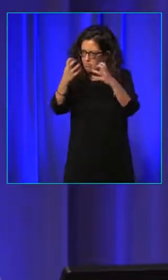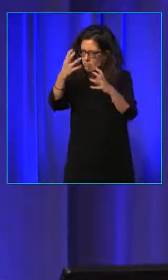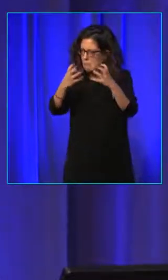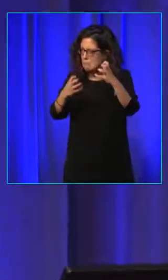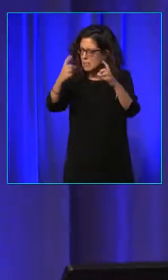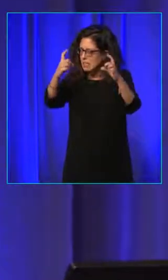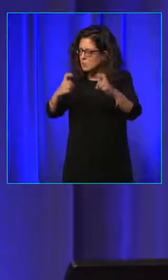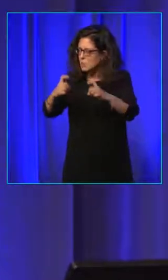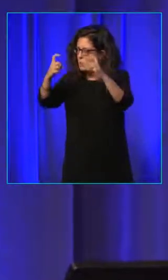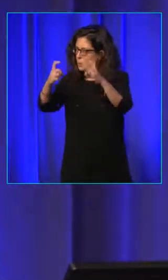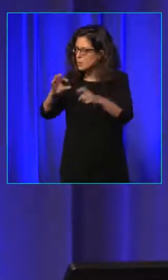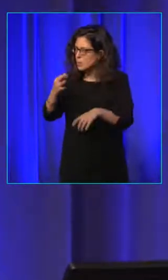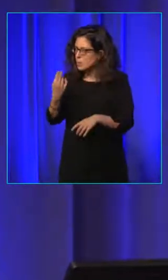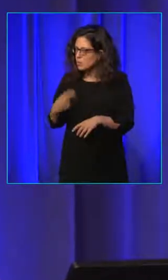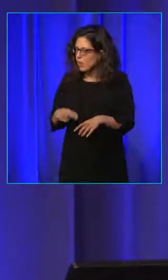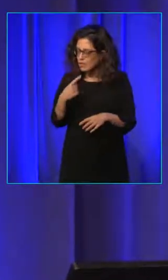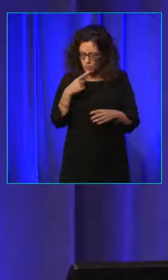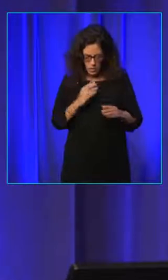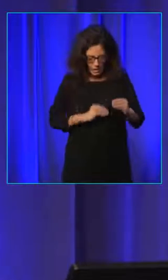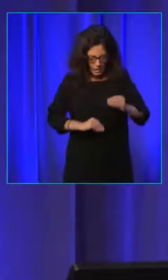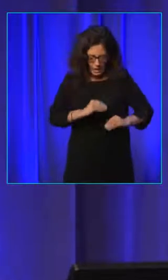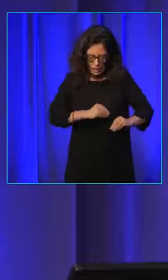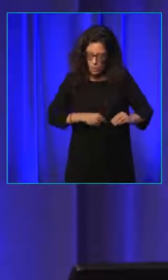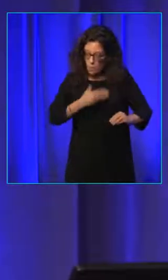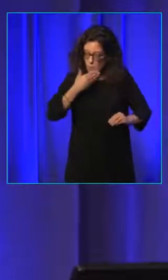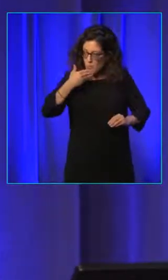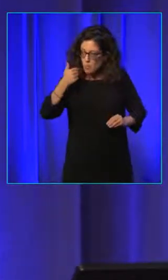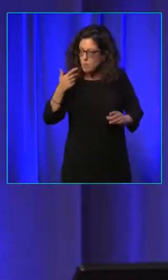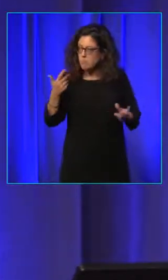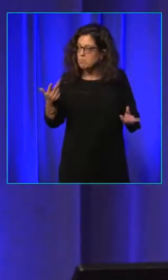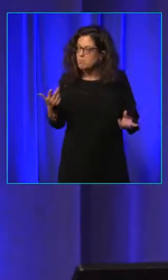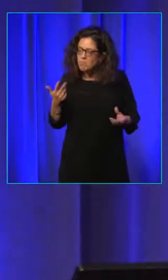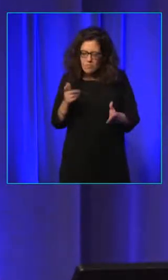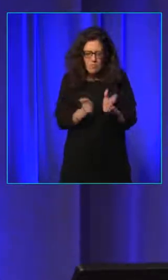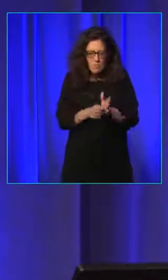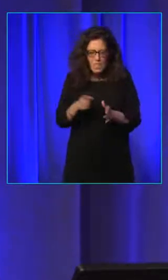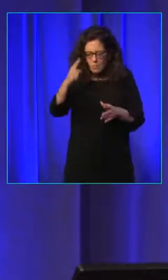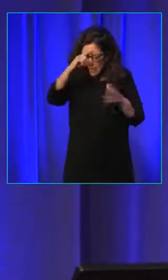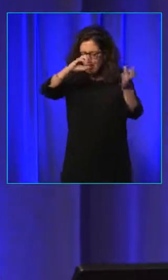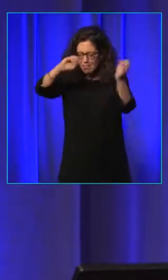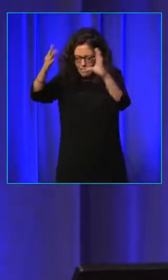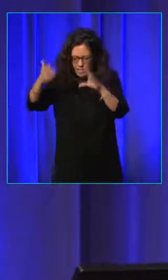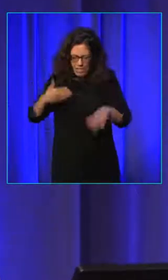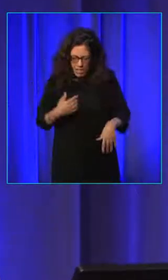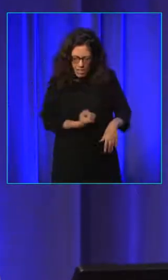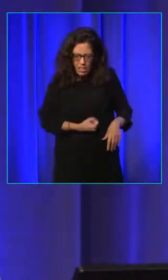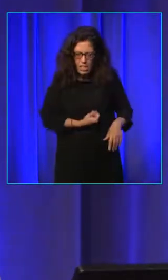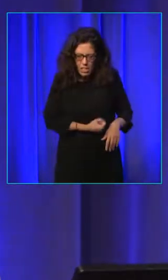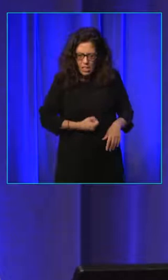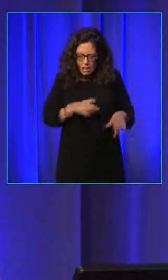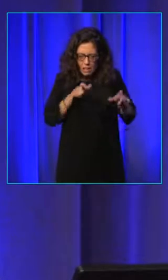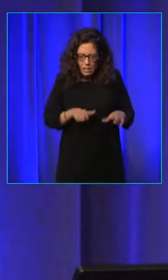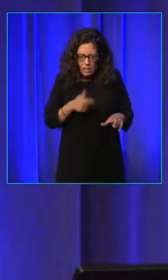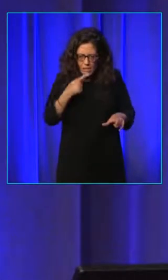a eu l'impression que sur un sujet, ça diminuait légèrement pendant qu'elle faisait le processus d'imagerie de guérison, comparé